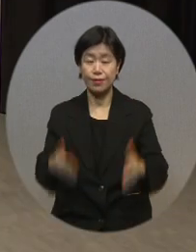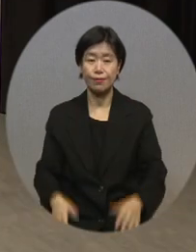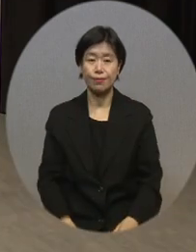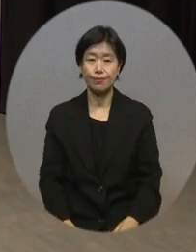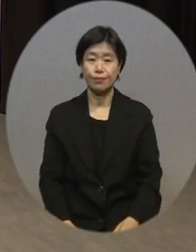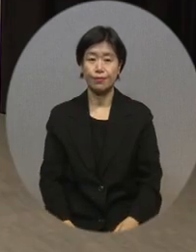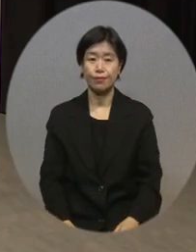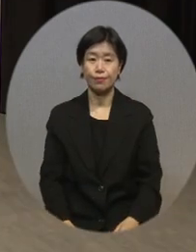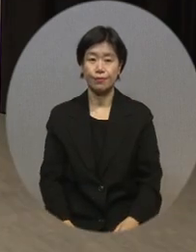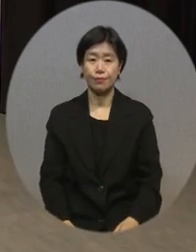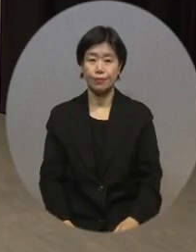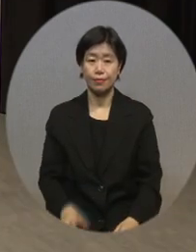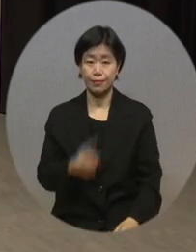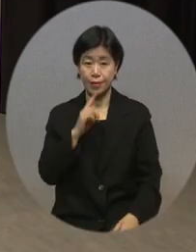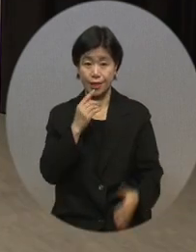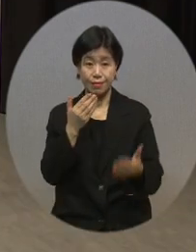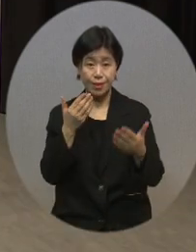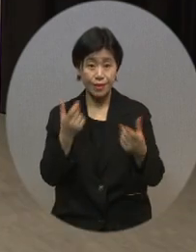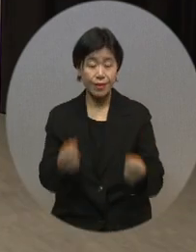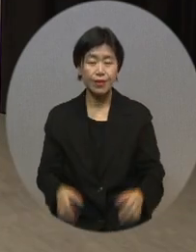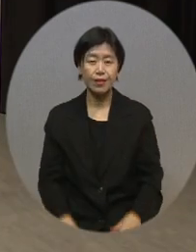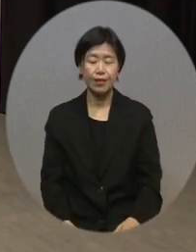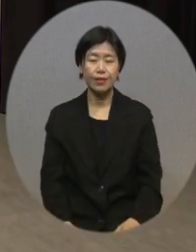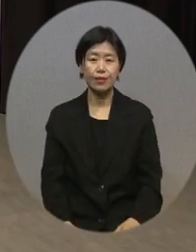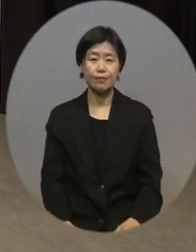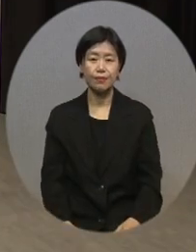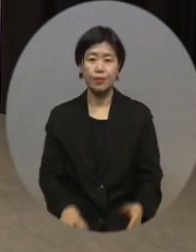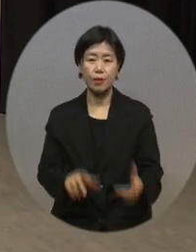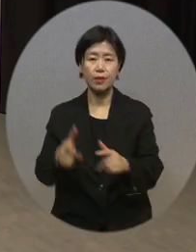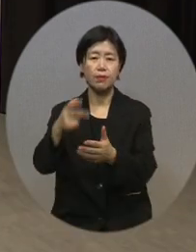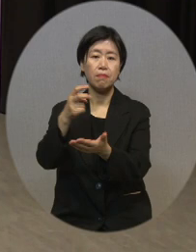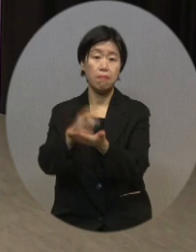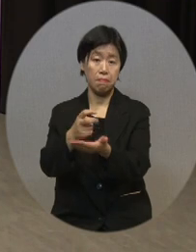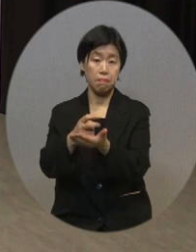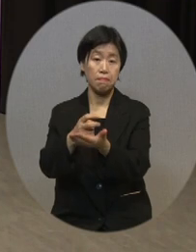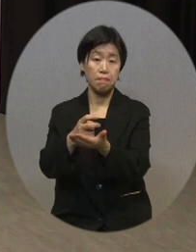아까 말씀드렸듯이 이제 규제를